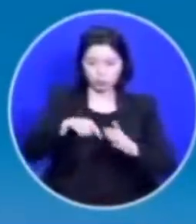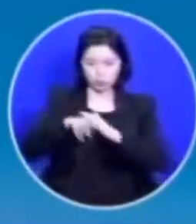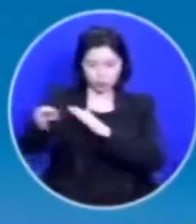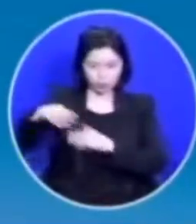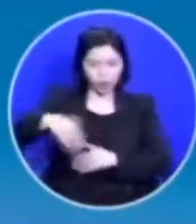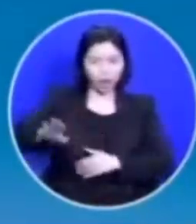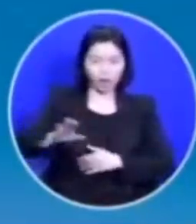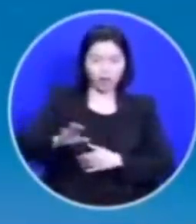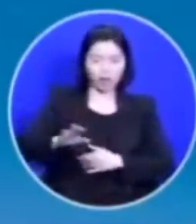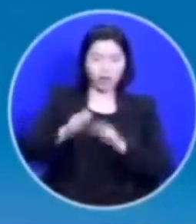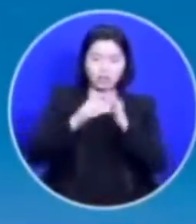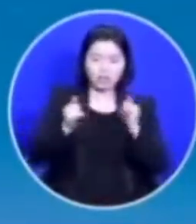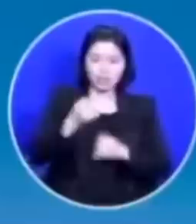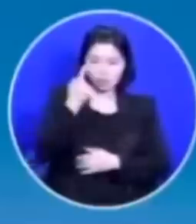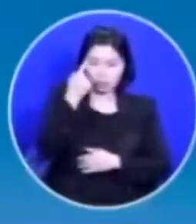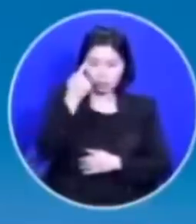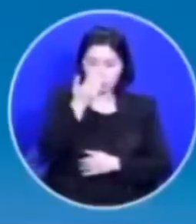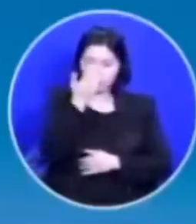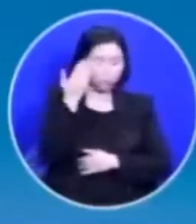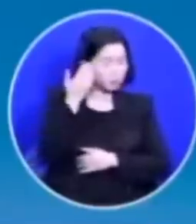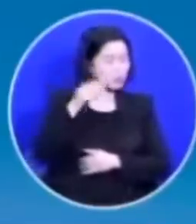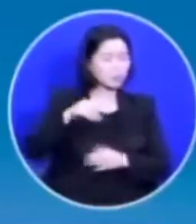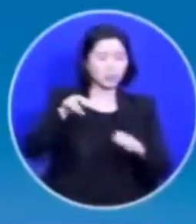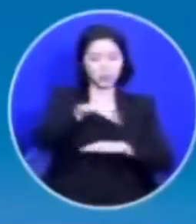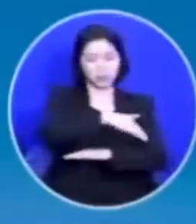사람들의 눈을 피해서 다 4